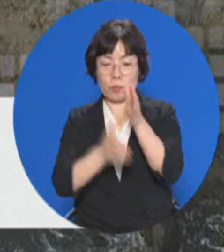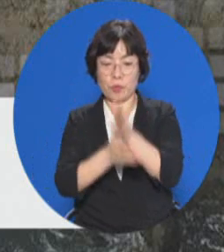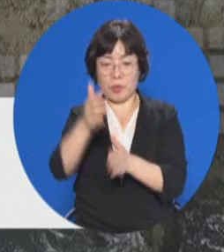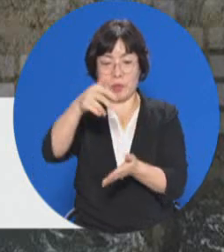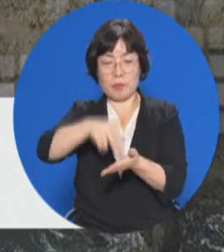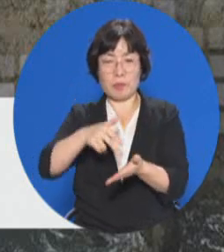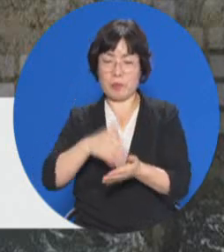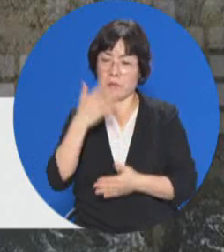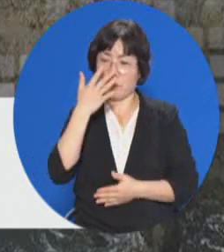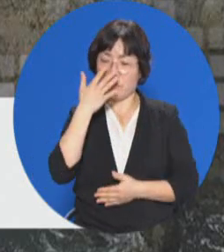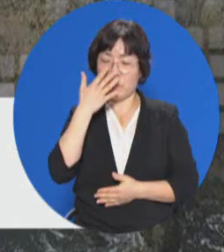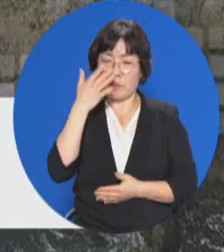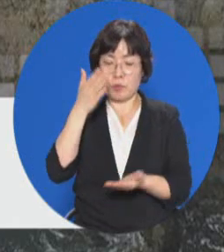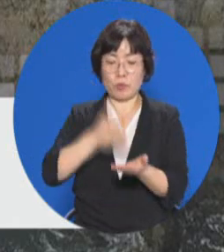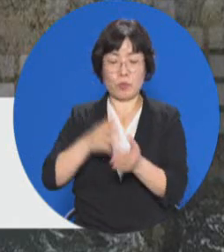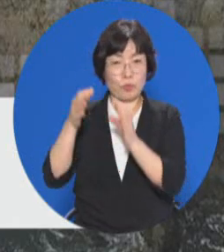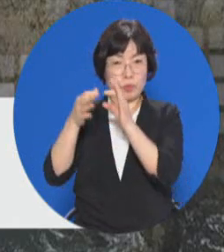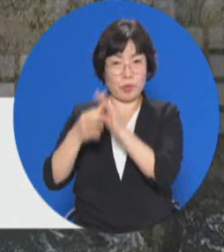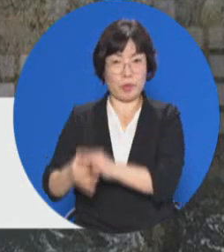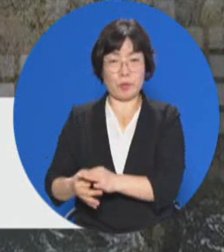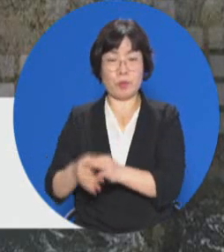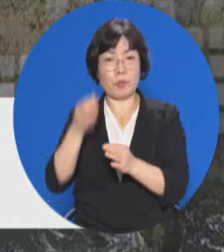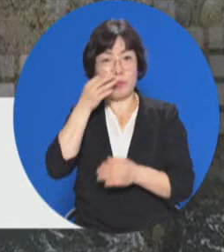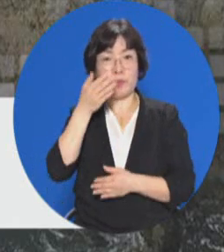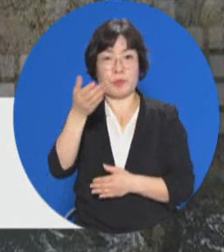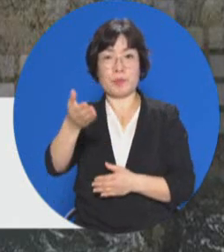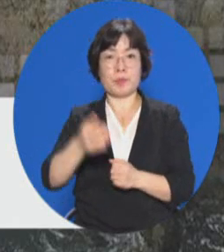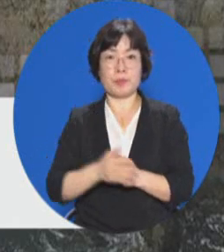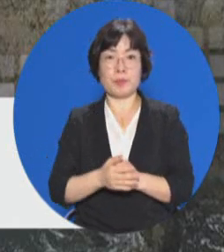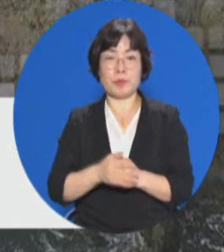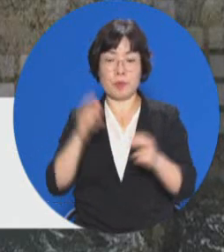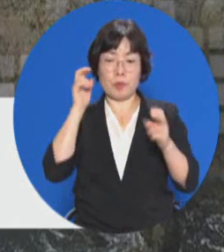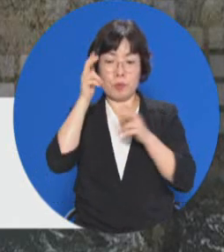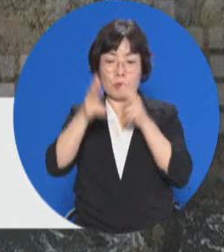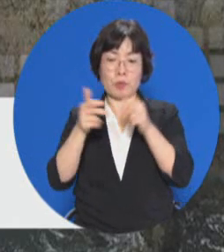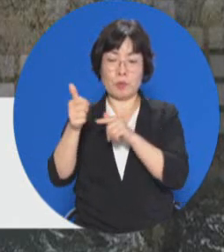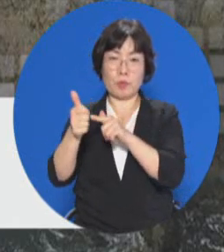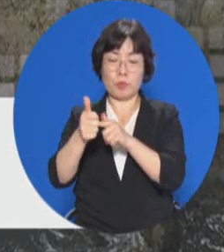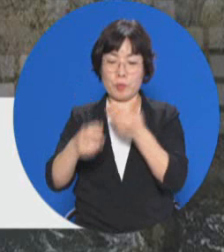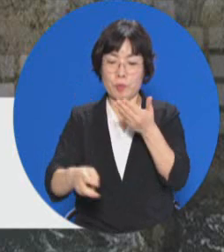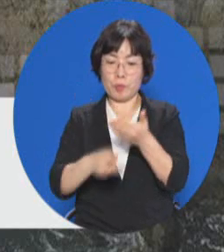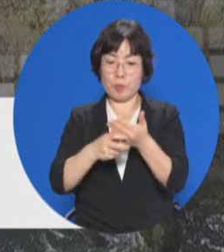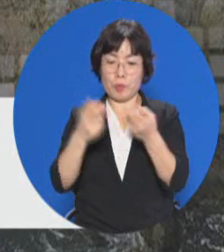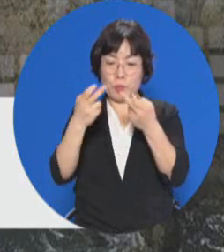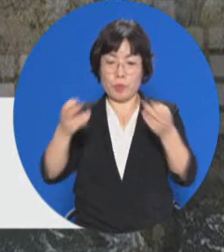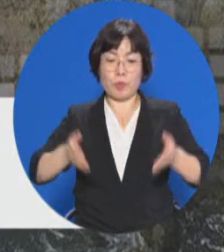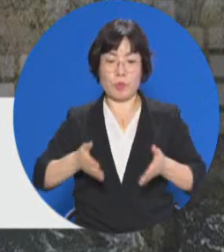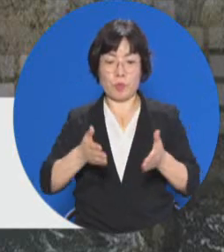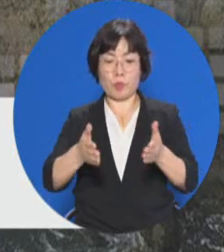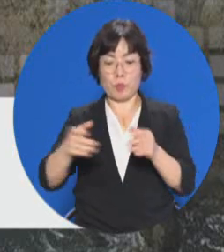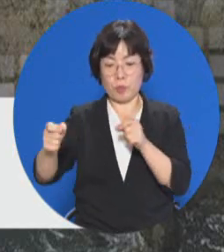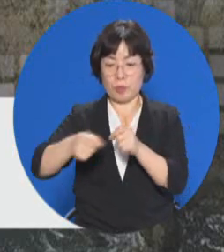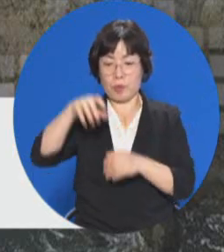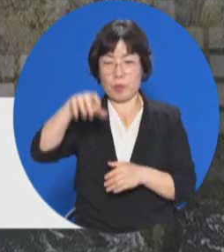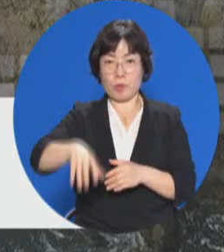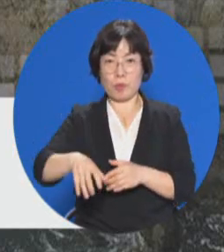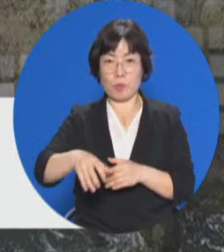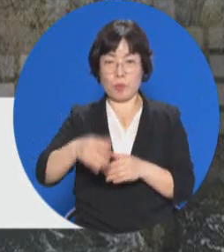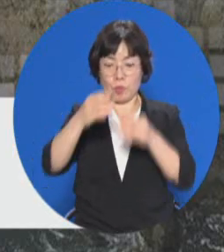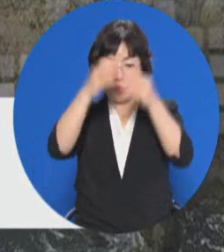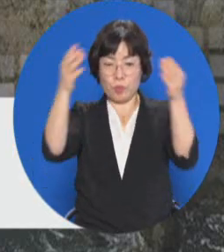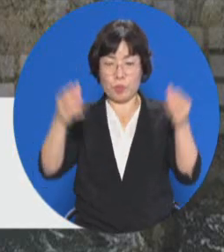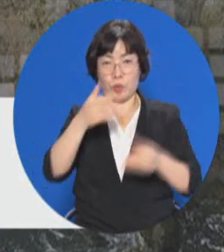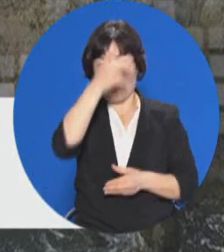있다는 연속 보도 오늘도 이어갑니다. 해당 업체는 불법으로 낸 산중도로 인근에 대관람차